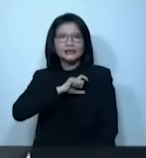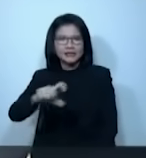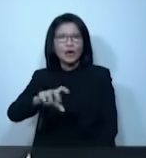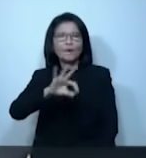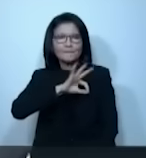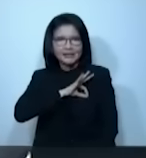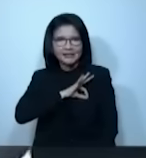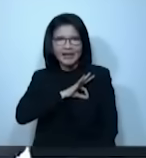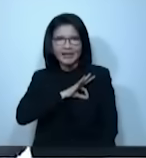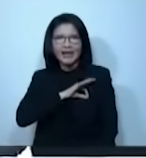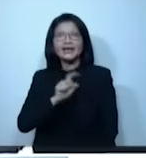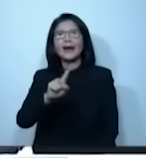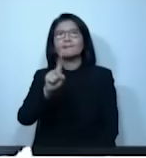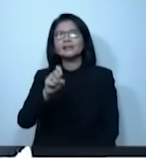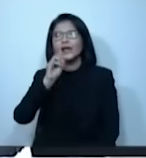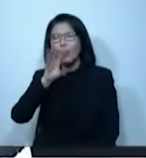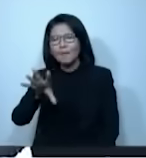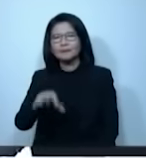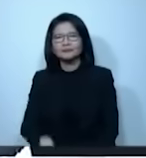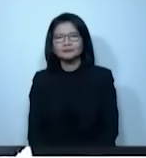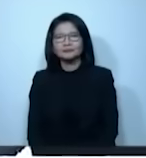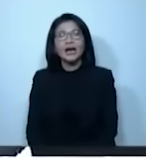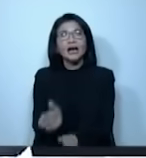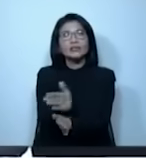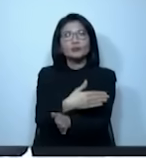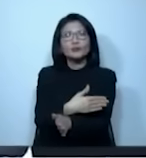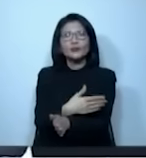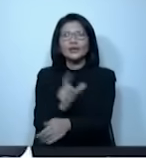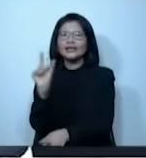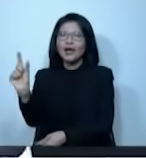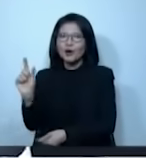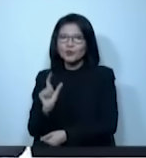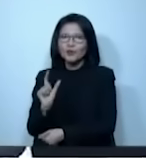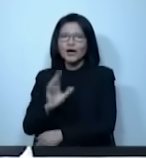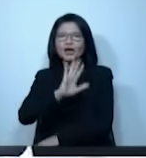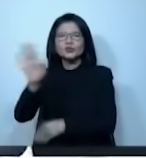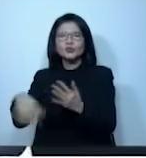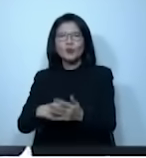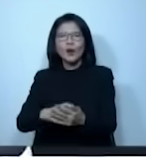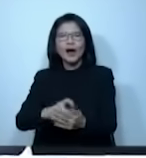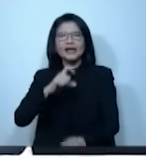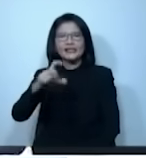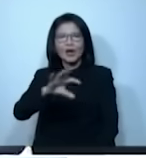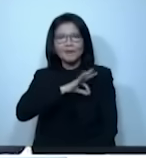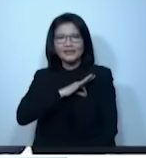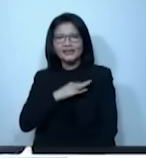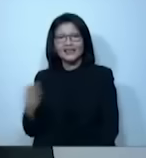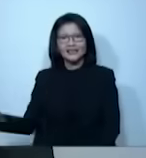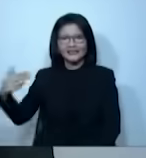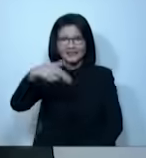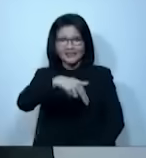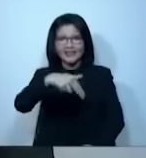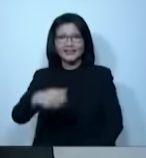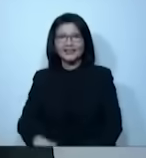presiden yang menjawab sebelumnya kita undang kembali seluruh calon presiden untuk naik ke atas